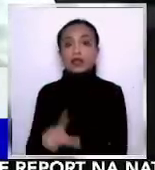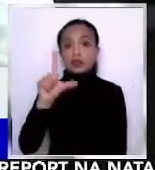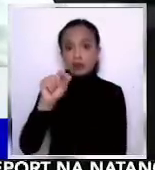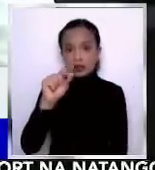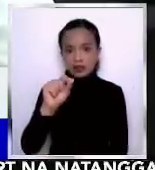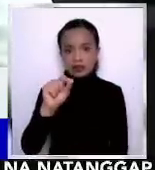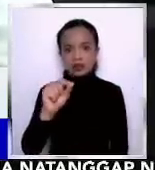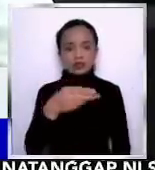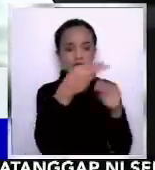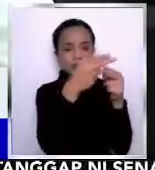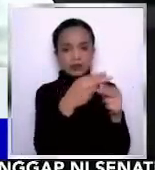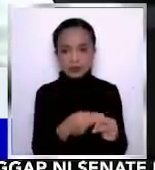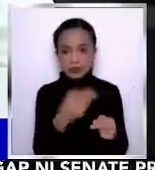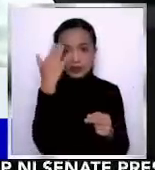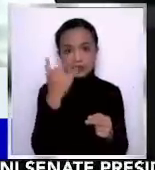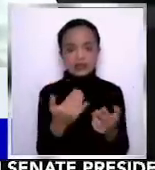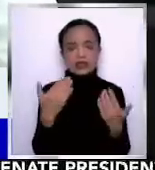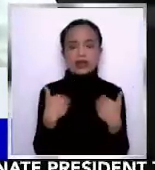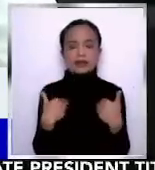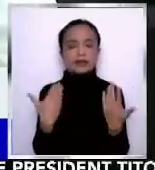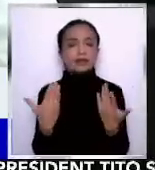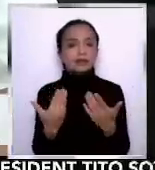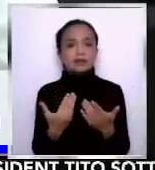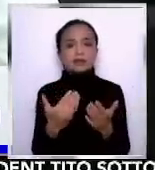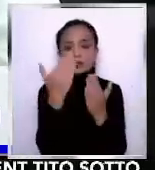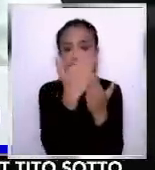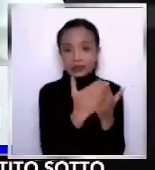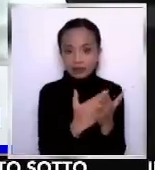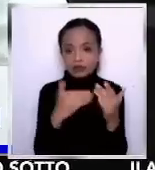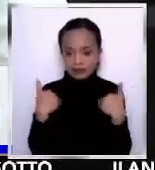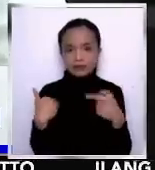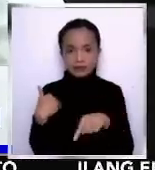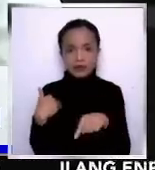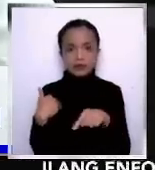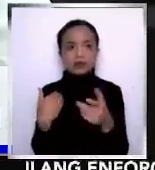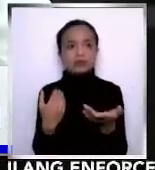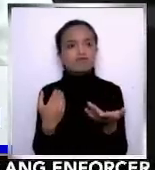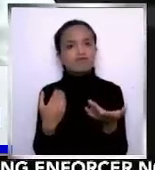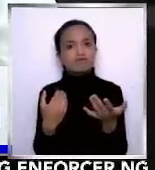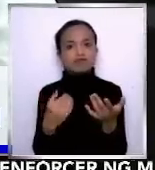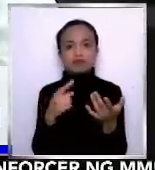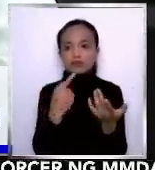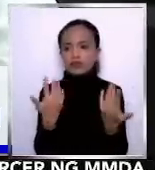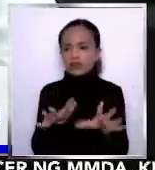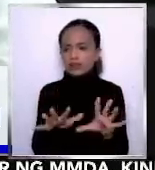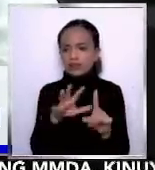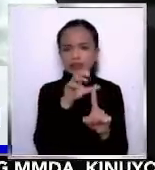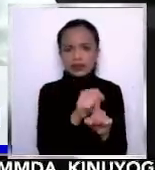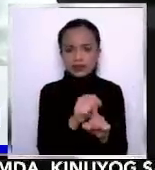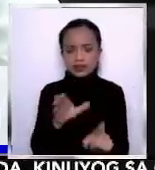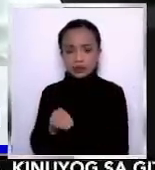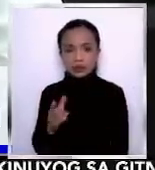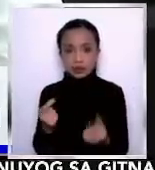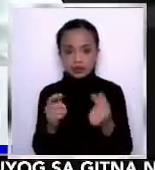may previous record na nga po siya sa dito sa amin na nahuli na siya nagka-counterflow sila